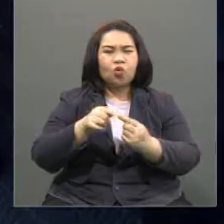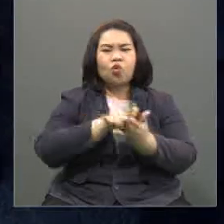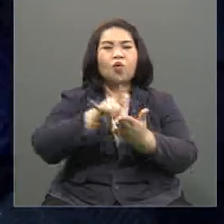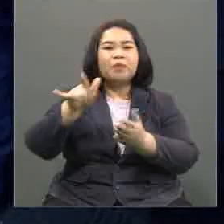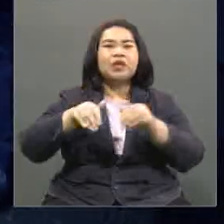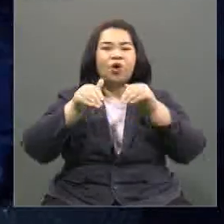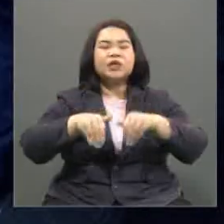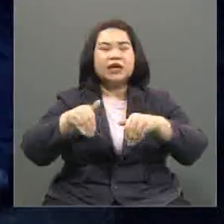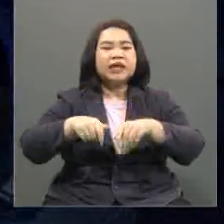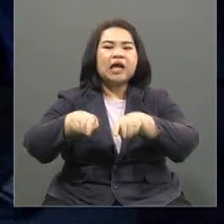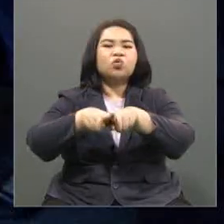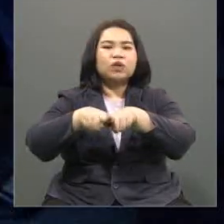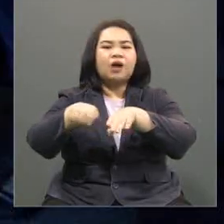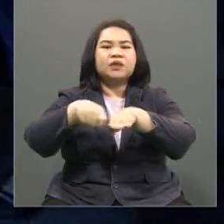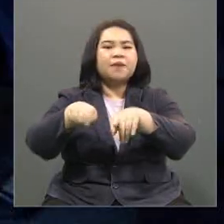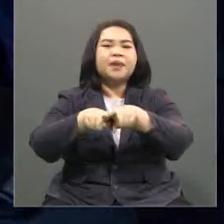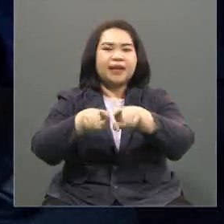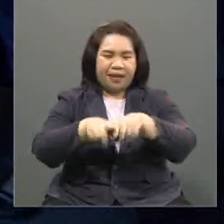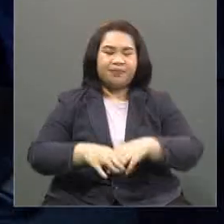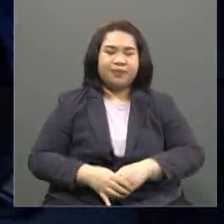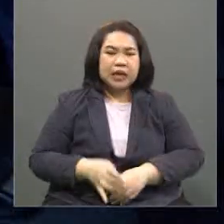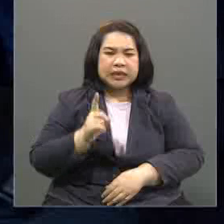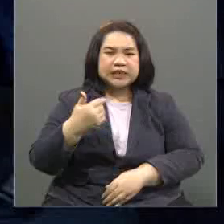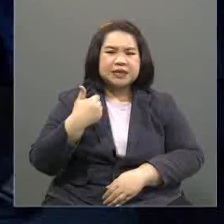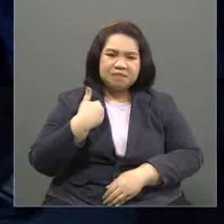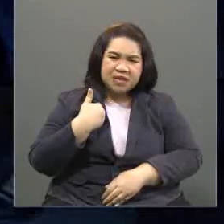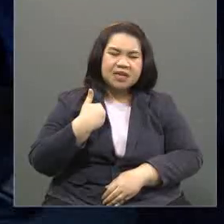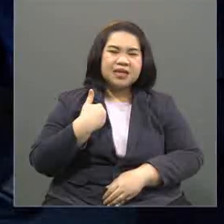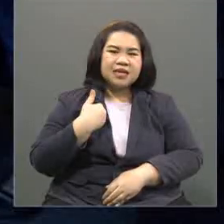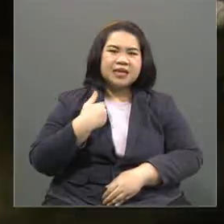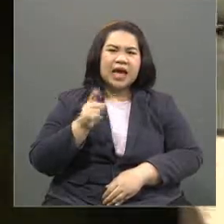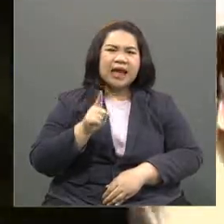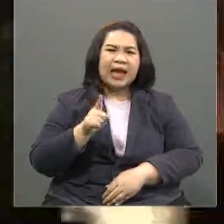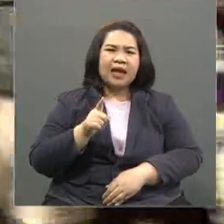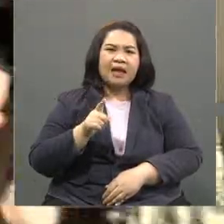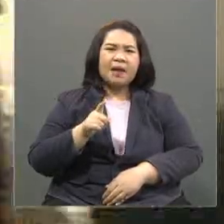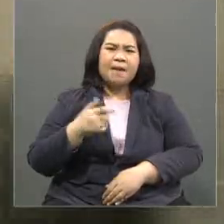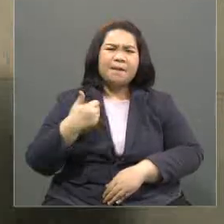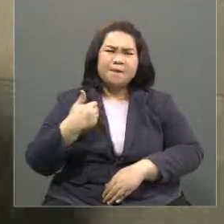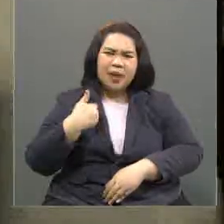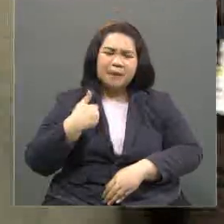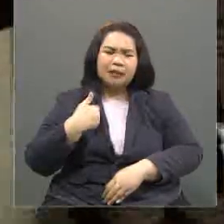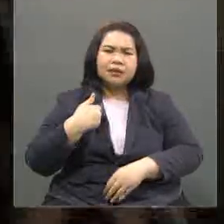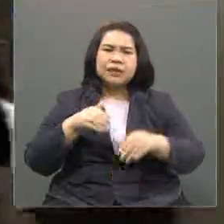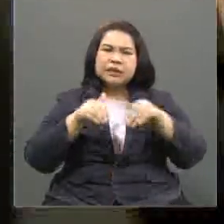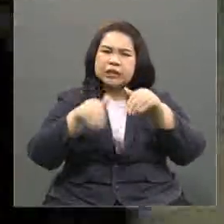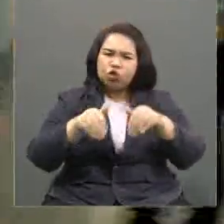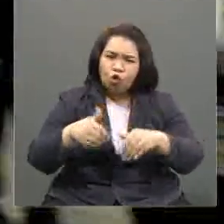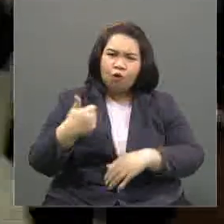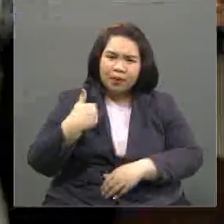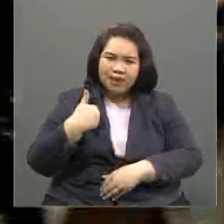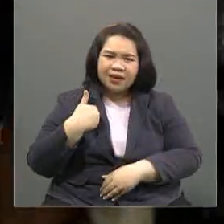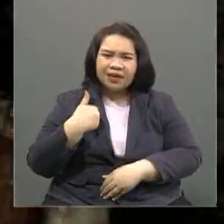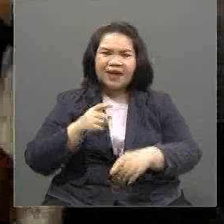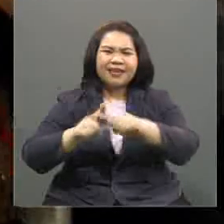ยแหละจริงๆไม่ได้มีแค่คู่นี้ด้วยนะคือยังมีอีกคู่หนึ่งที่เป็นลายกิ้งก่าแล้วก็จิงโจ้อ่ะน่ารักมากเลยนะคะซึ่ง